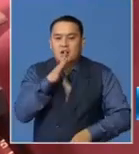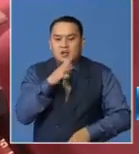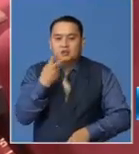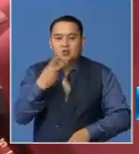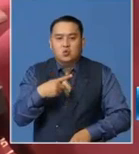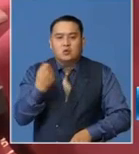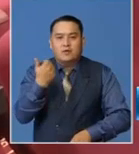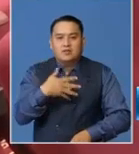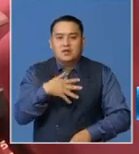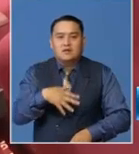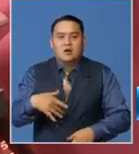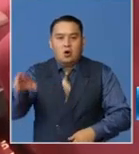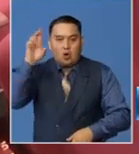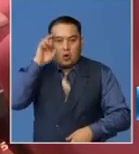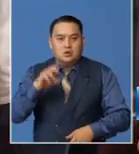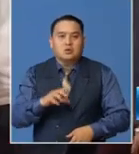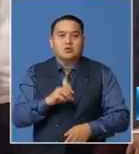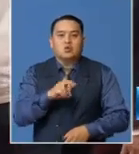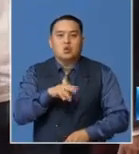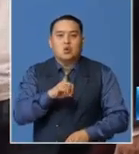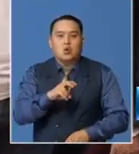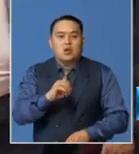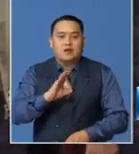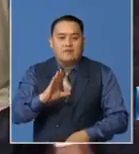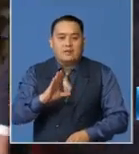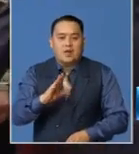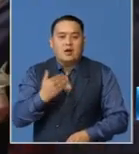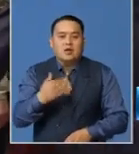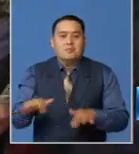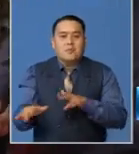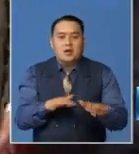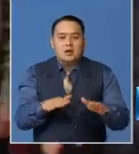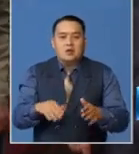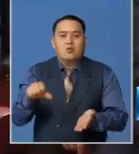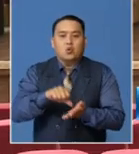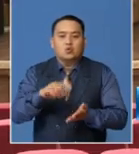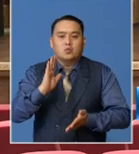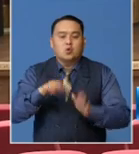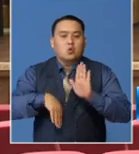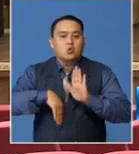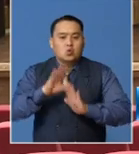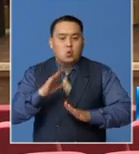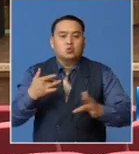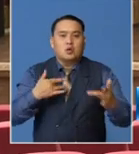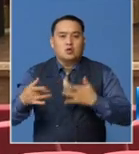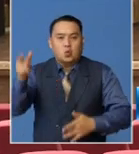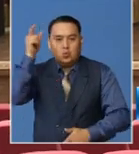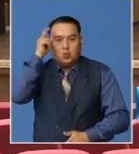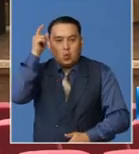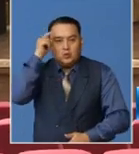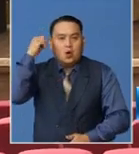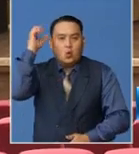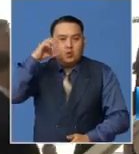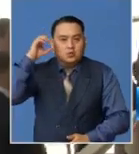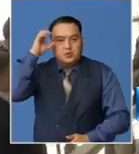120-летию видного государственного деятеля темирбек а жургенова мероприятии примут участие лучшие коллективы и из турции башкирии